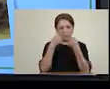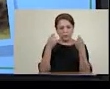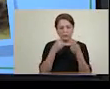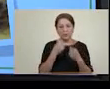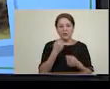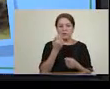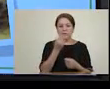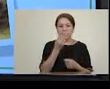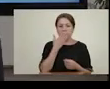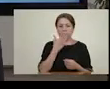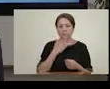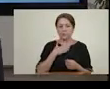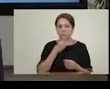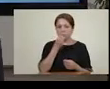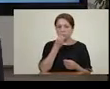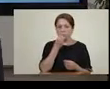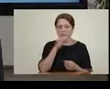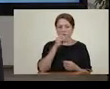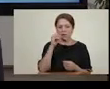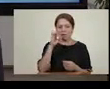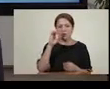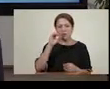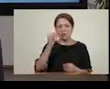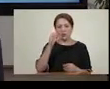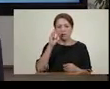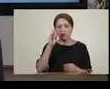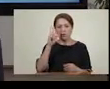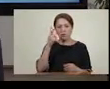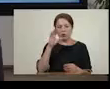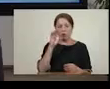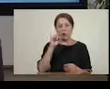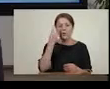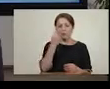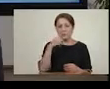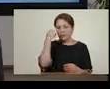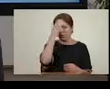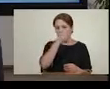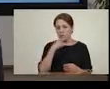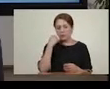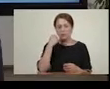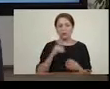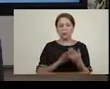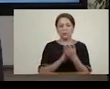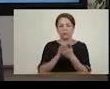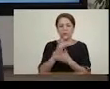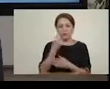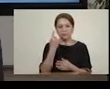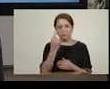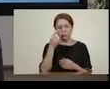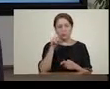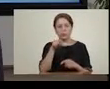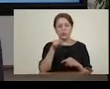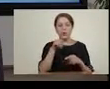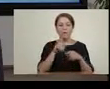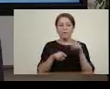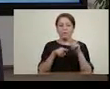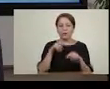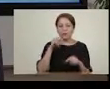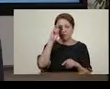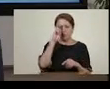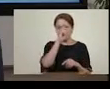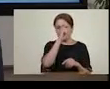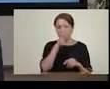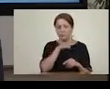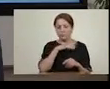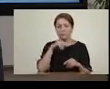iste'mol qiladigan yeryong'oq ham 1 yillik o'simliklar qatoriga kiritiladi. Uning vatani Braziliya hisoblanib, tarkibida